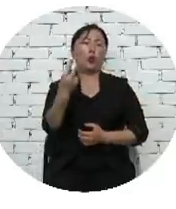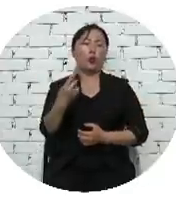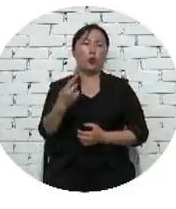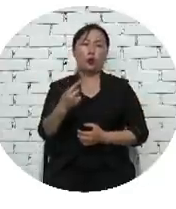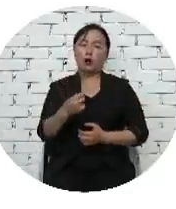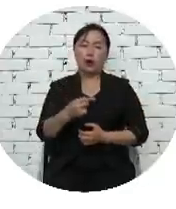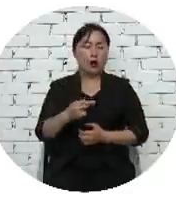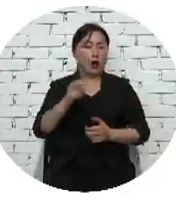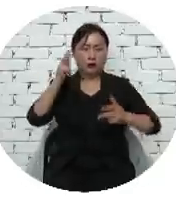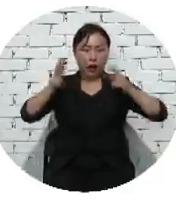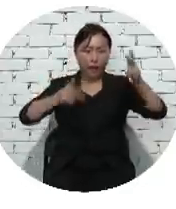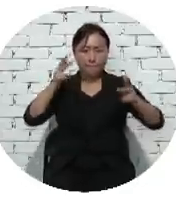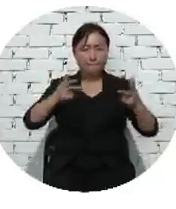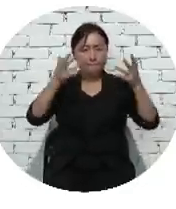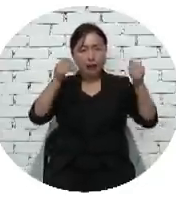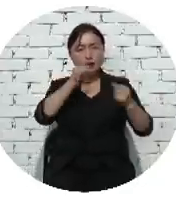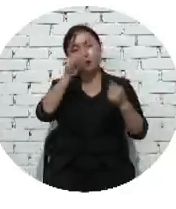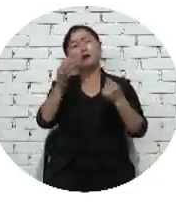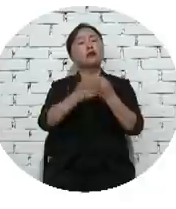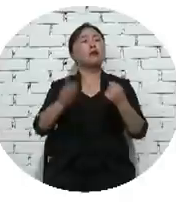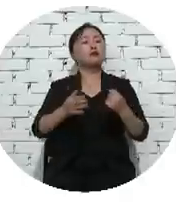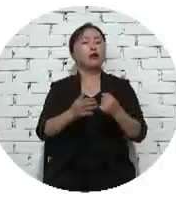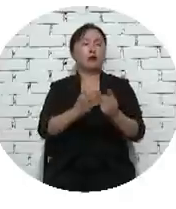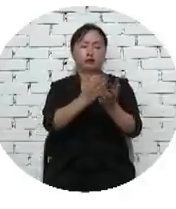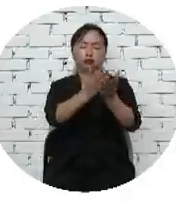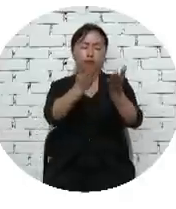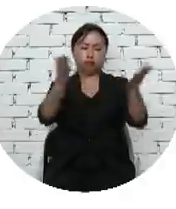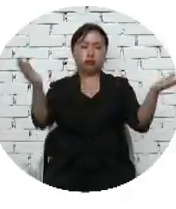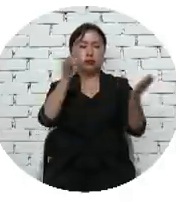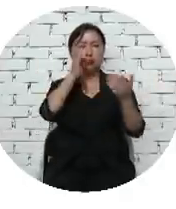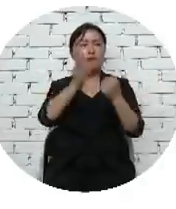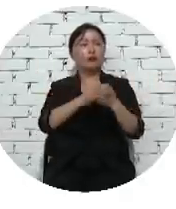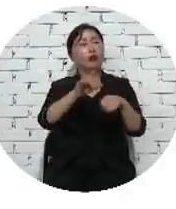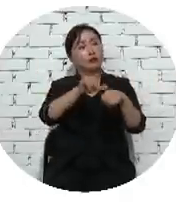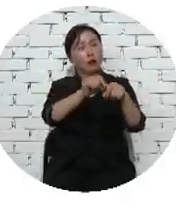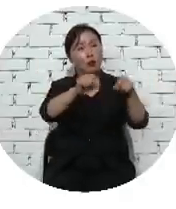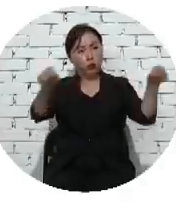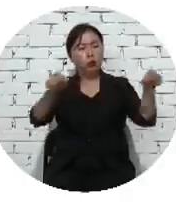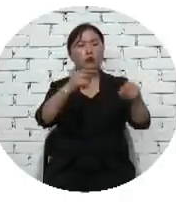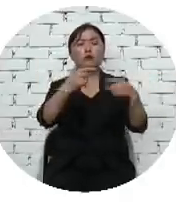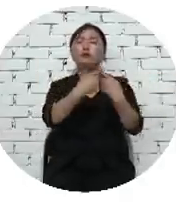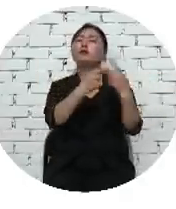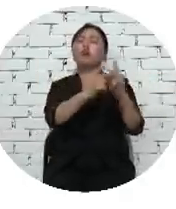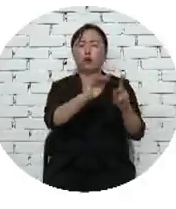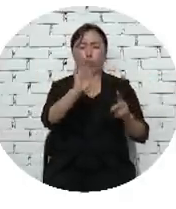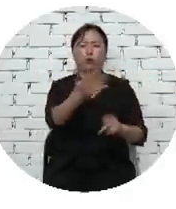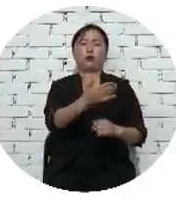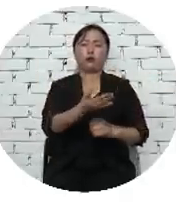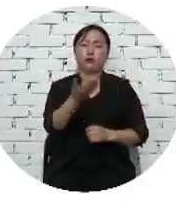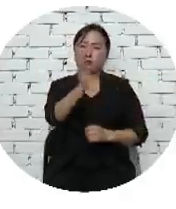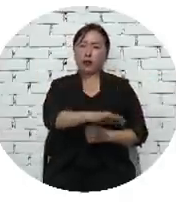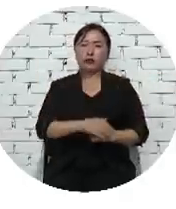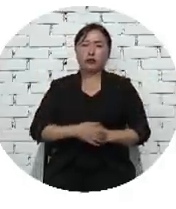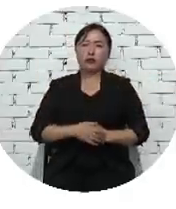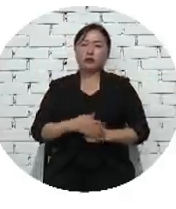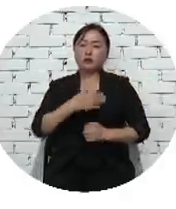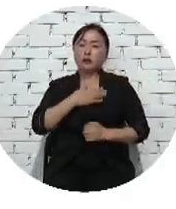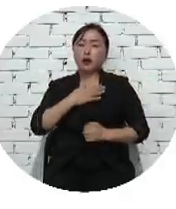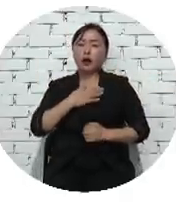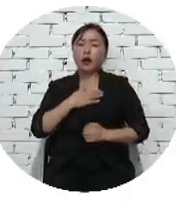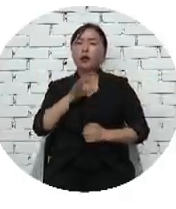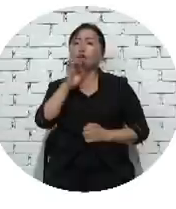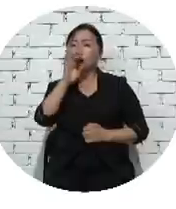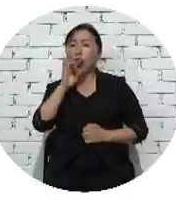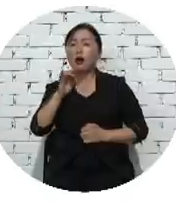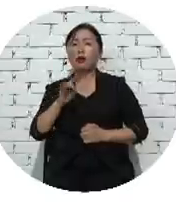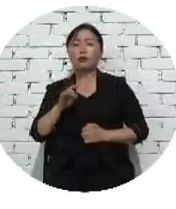게 어마무시하게 많았기 때문에 그거는 그 정도 걸릴 수밖에 없는 건데 이렇게 제가 중앙지검장